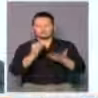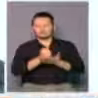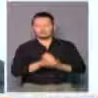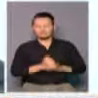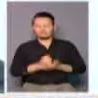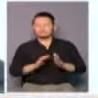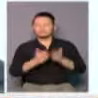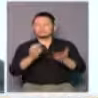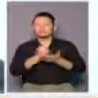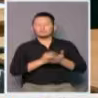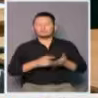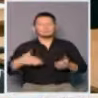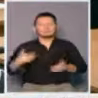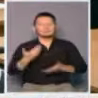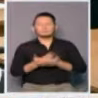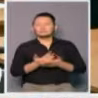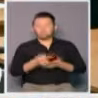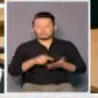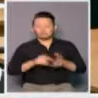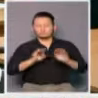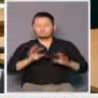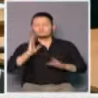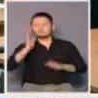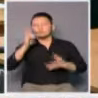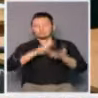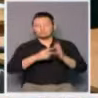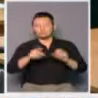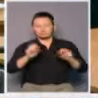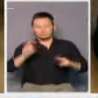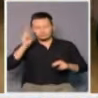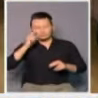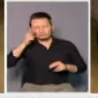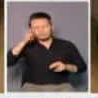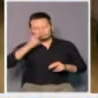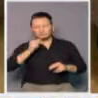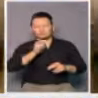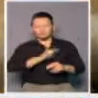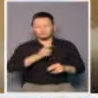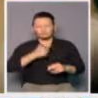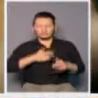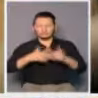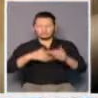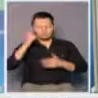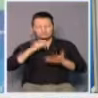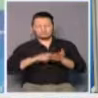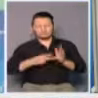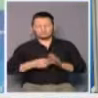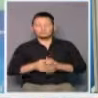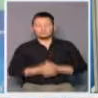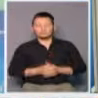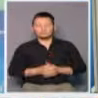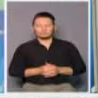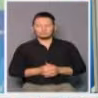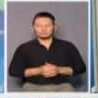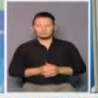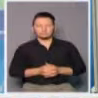сертификаты. Эффективность сертификата заключается в том, что в будущем специалисты смогут грамотно работать с новыми проектами. Сегодня в Атырауской